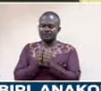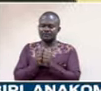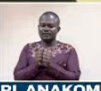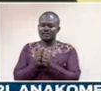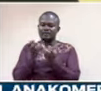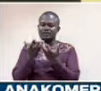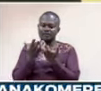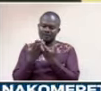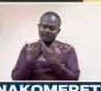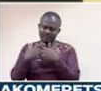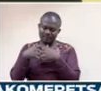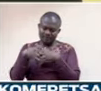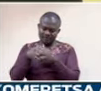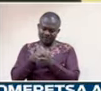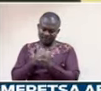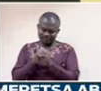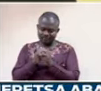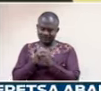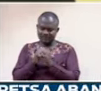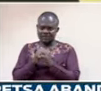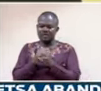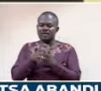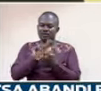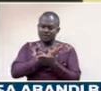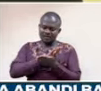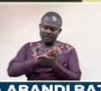ubumwe bw'abanyarwanda, kubabarirana,